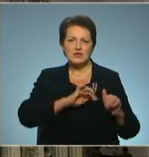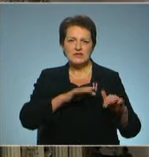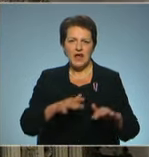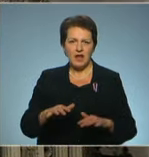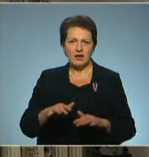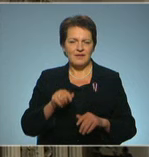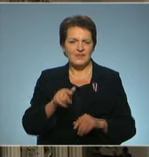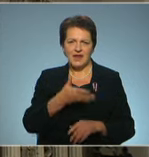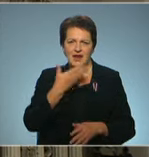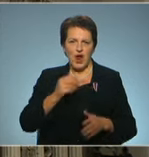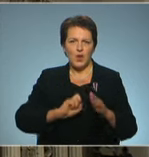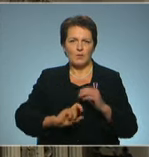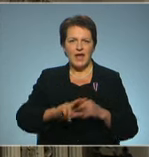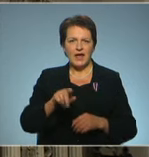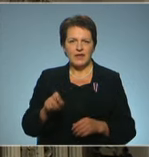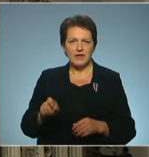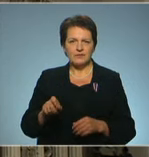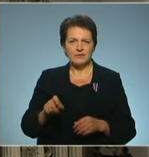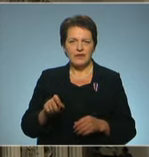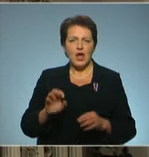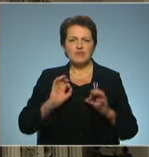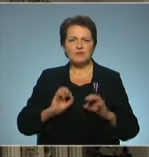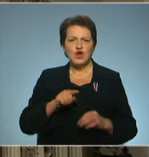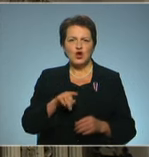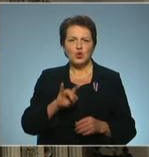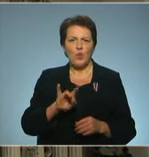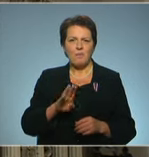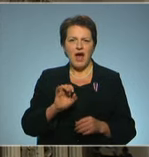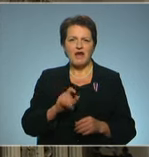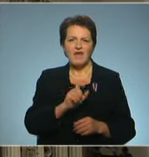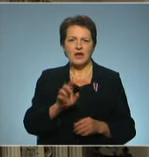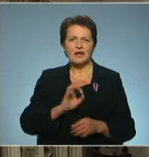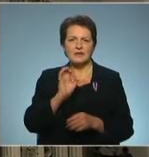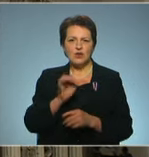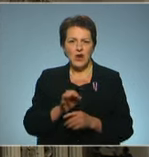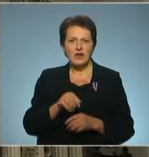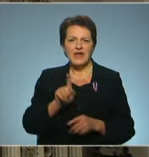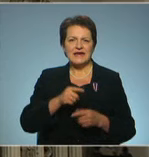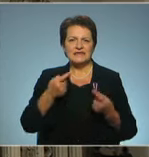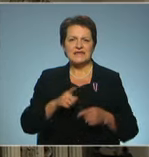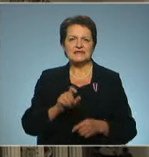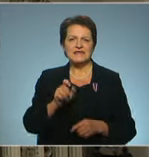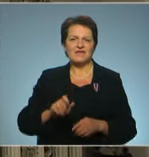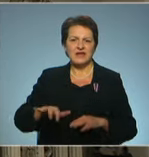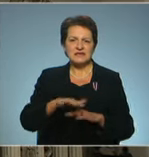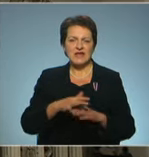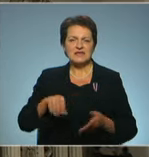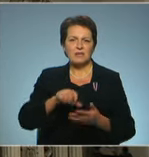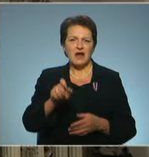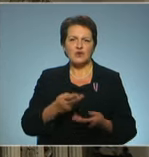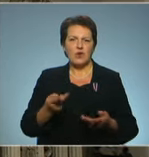Tie nav bēgļi. Profesora Tumana vārdiem runājot, tie ir citas civilizācijas pārstāvi, kuri parasti